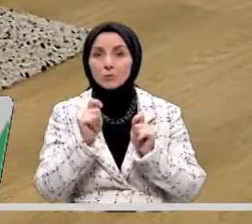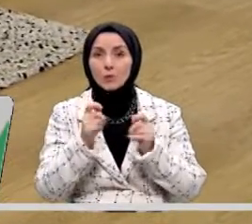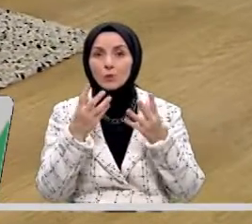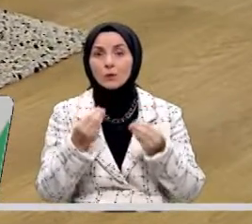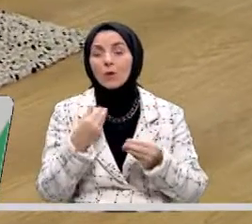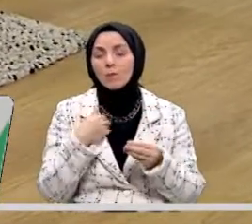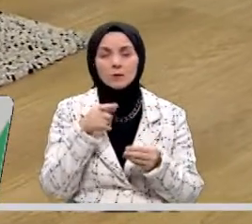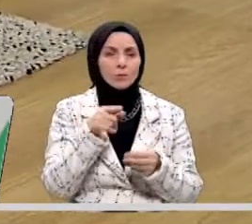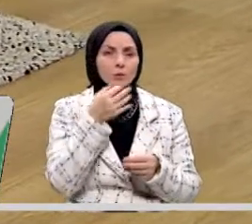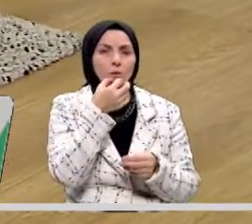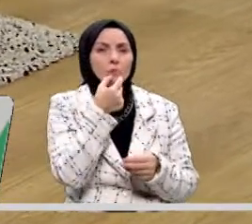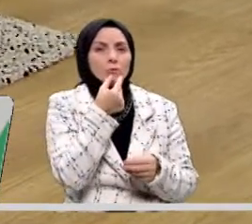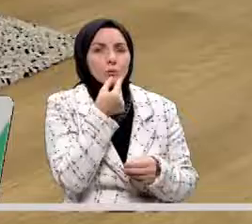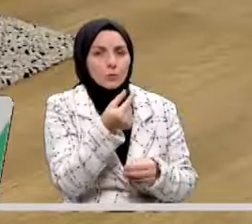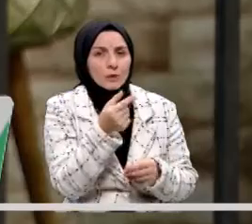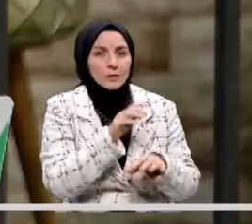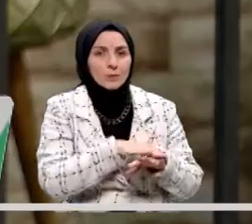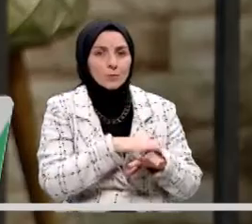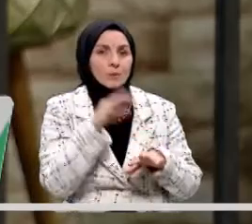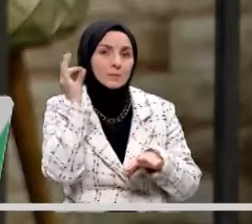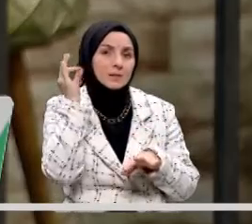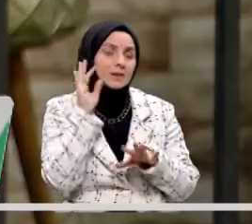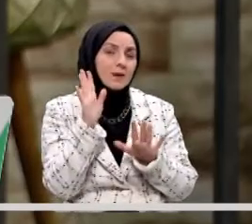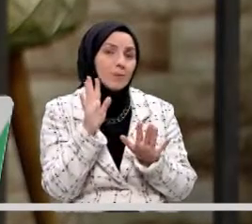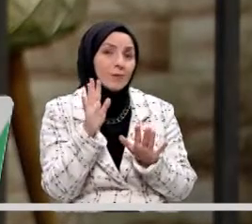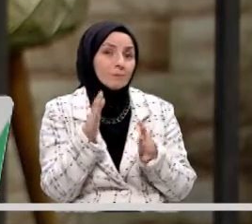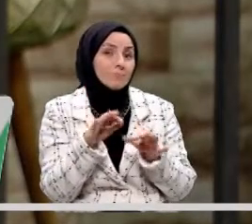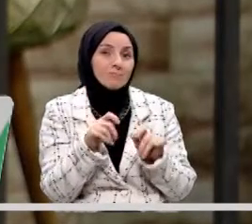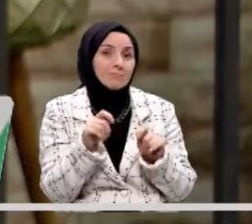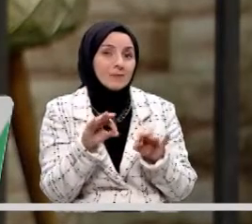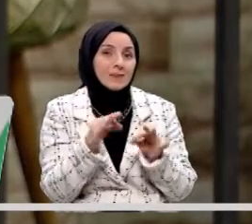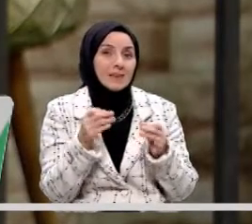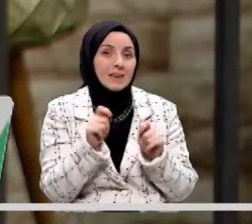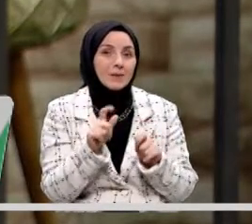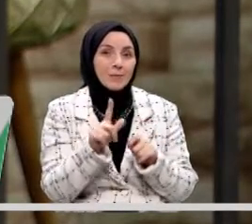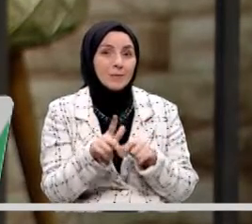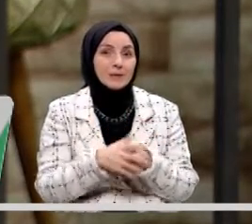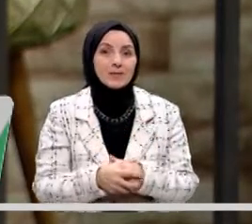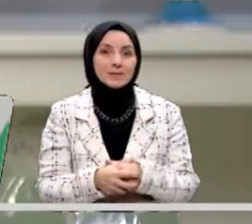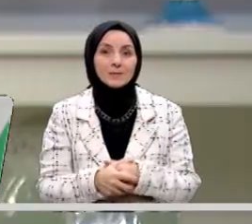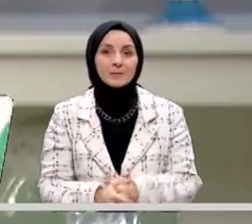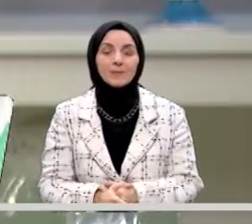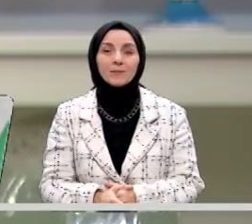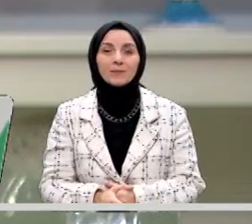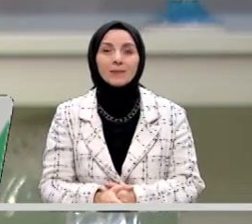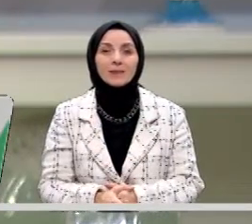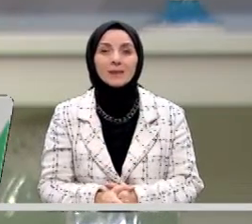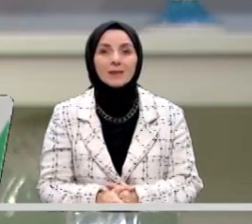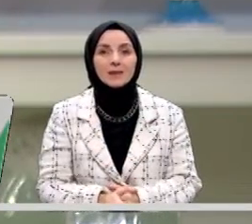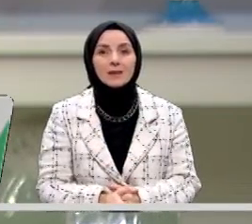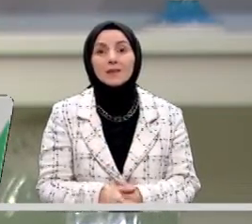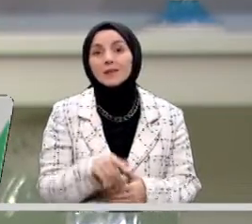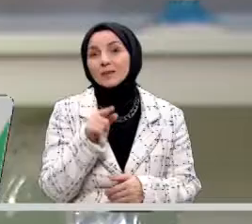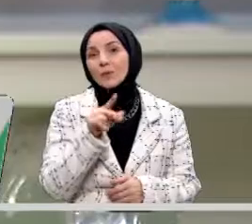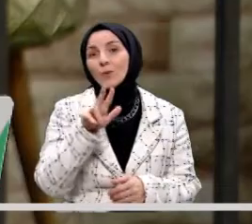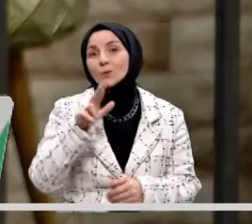uyarılarımı dinlemiyor Ne yapmalıyım komik değil mi 3 yaşında diye öğrendim ben dörtten önce Sıkıntı yok değil mi hocam oynamayacak ki